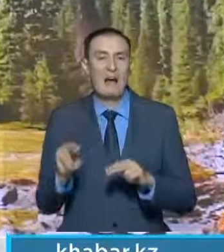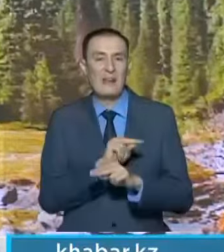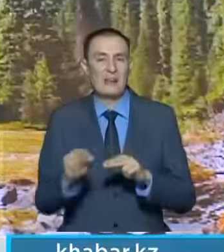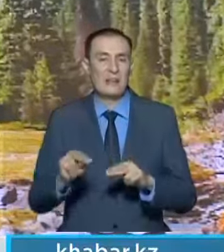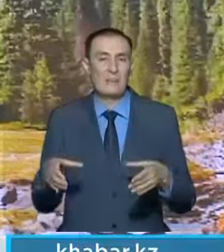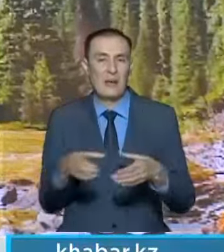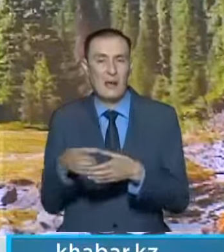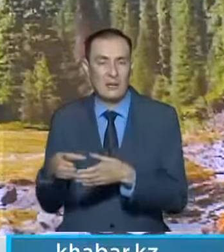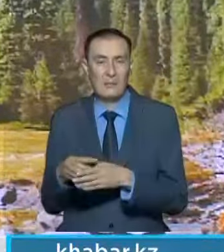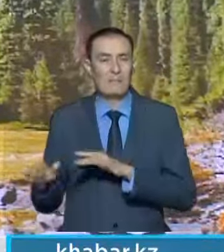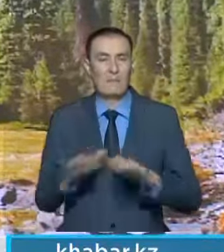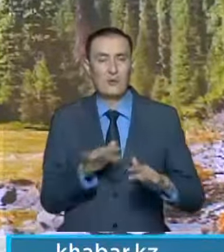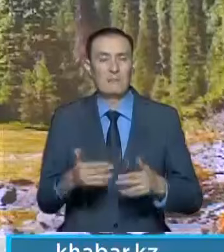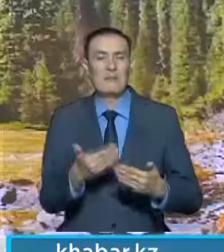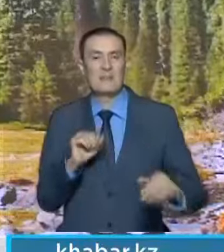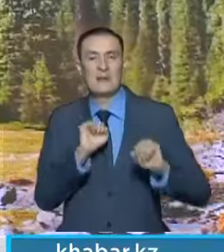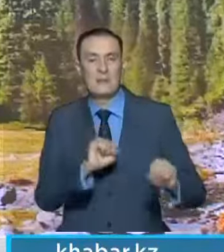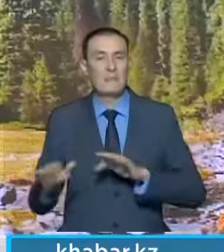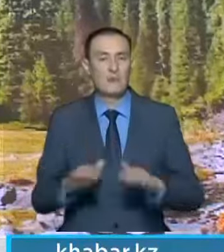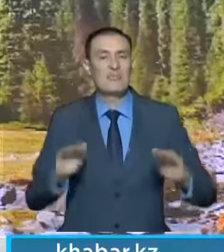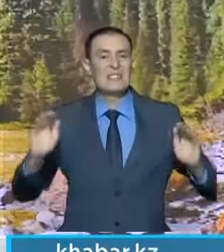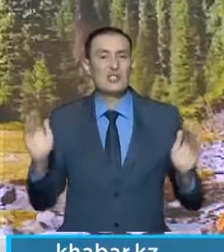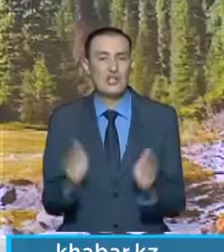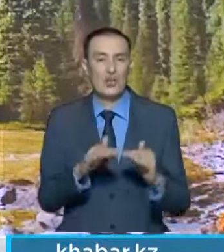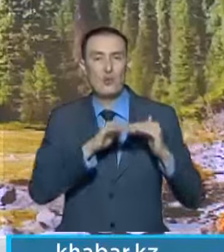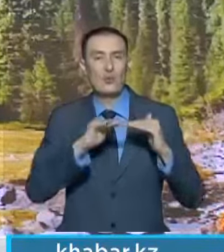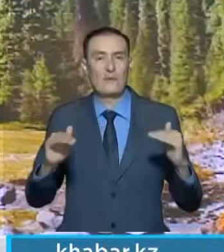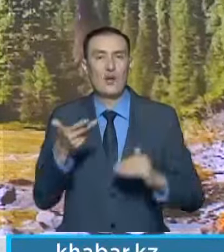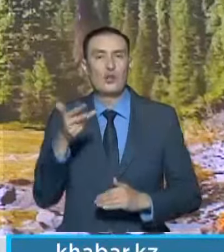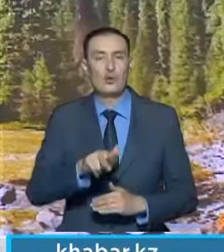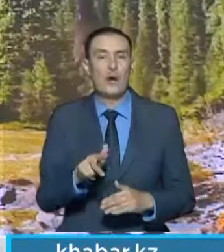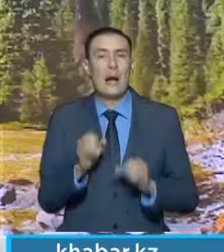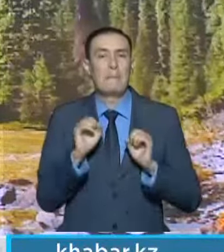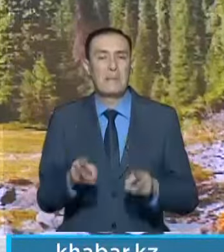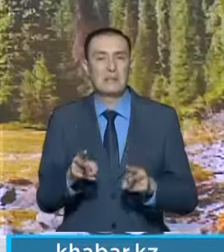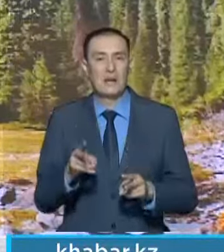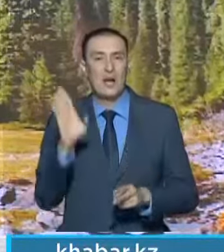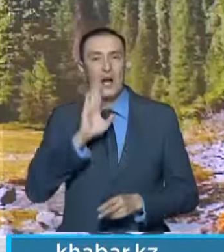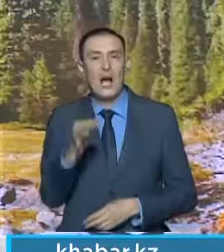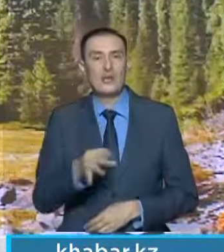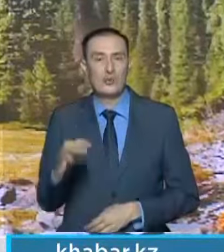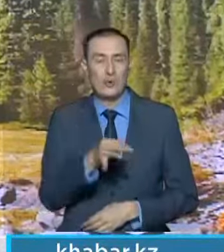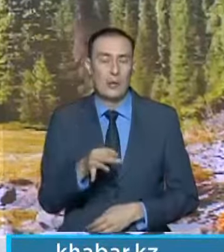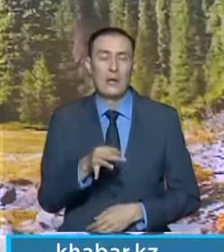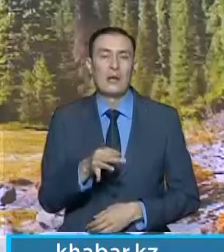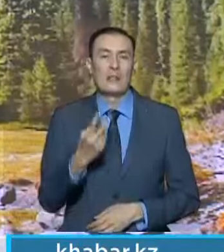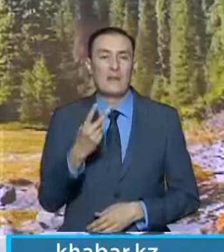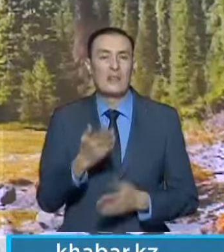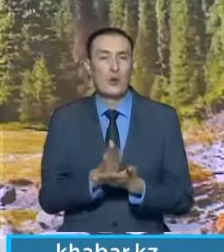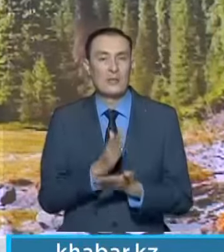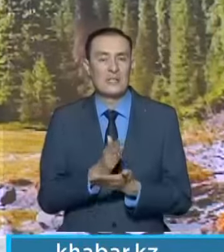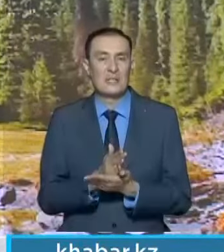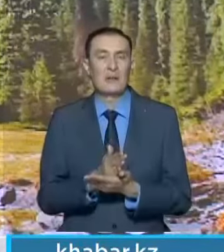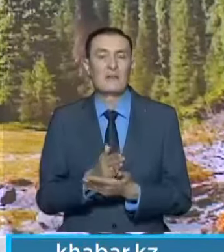бригады Костельзащиты проводят превентивные мероприятия по снижению уровня трех наиболее прорывоопасных моренных озер. Два из них